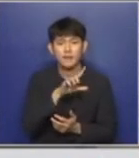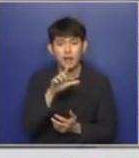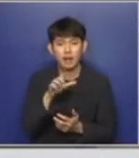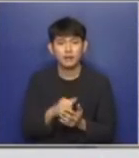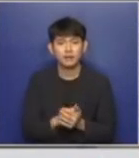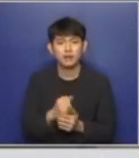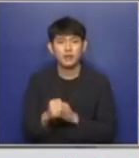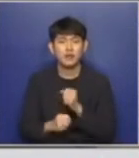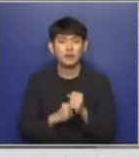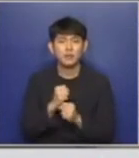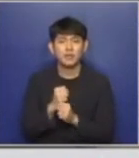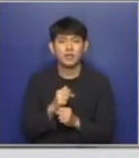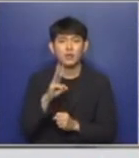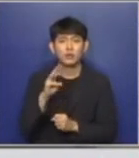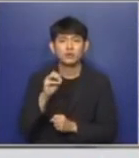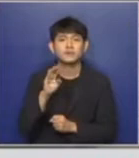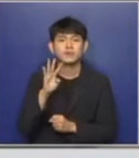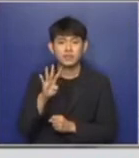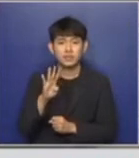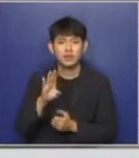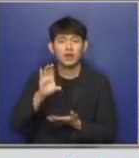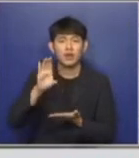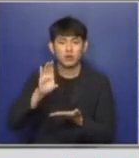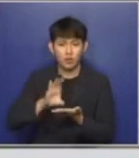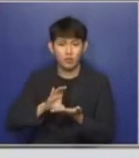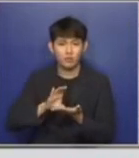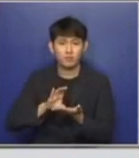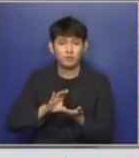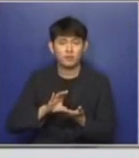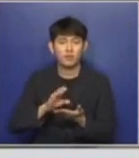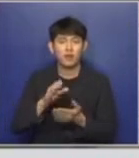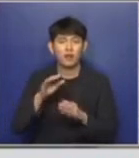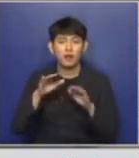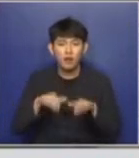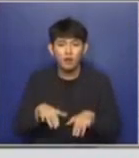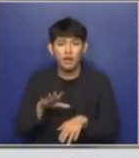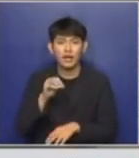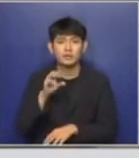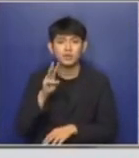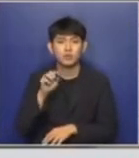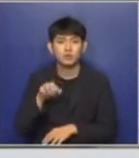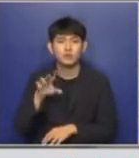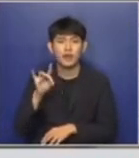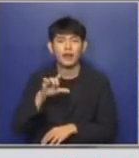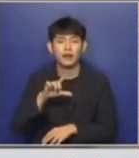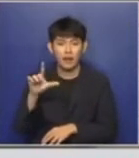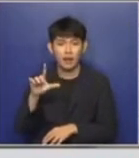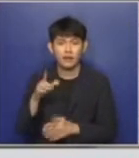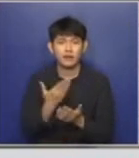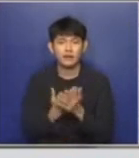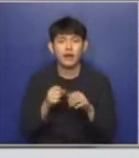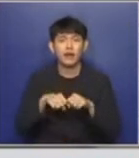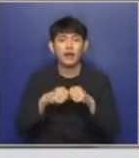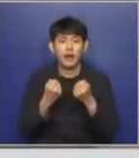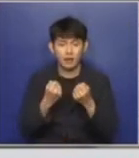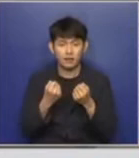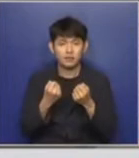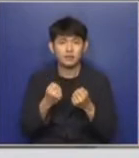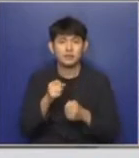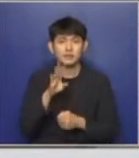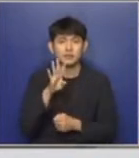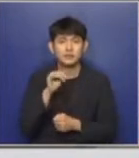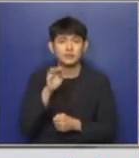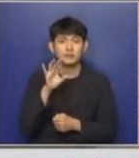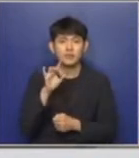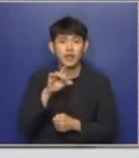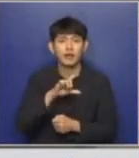ปี2564ได้รับงบประมาณไปแค่ 56.8 ล้านถูกตัดไป